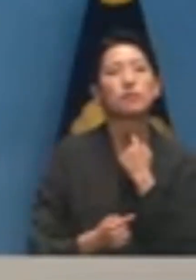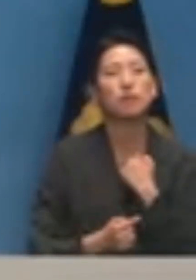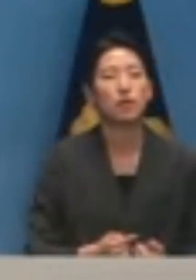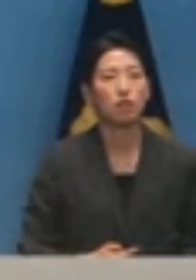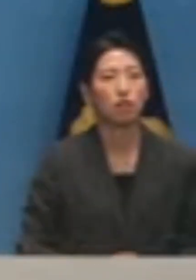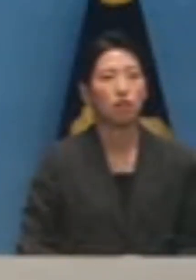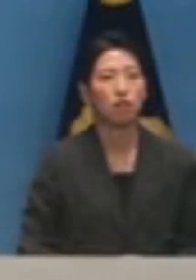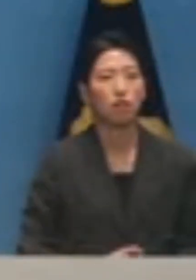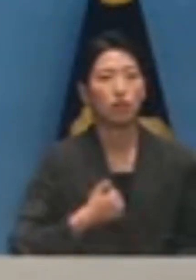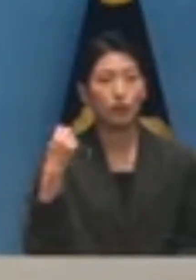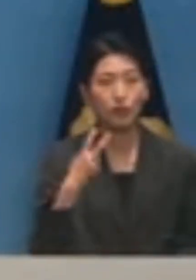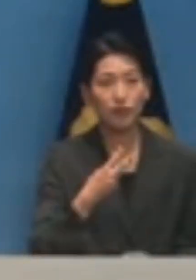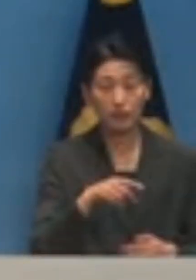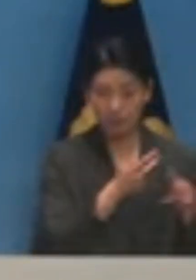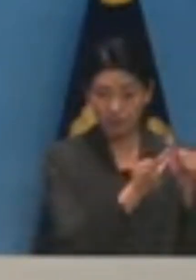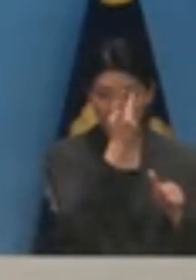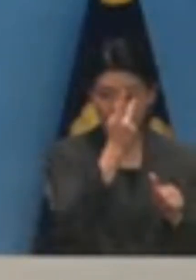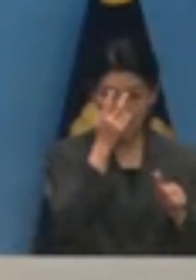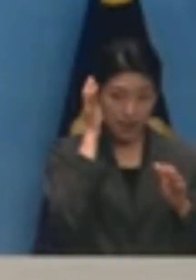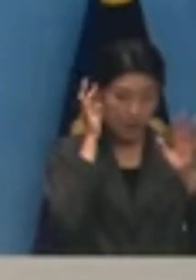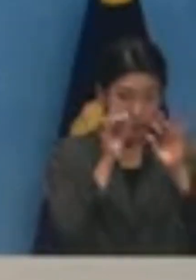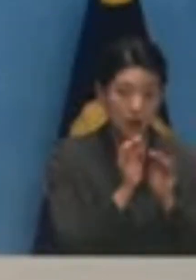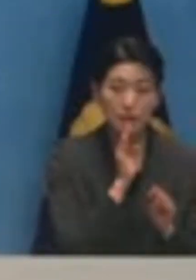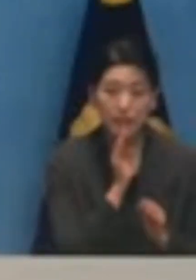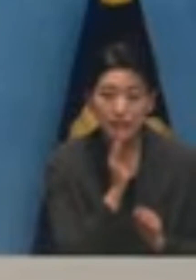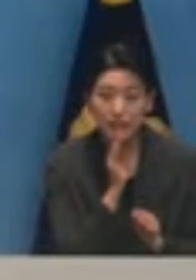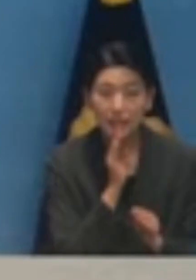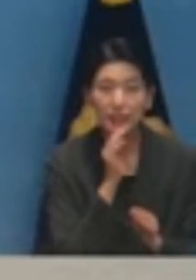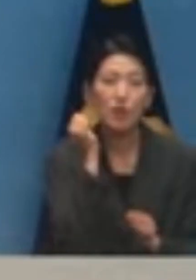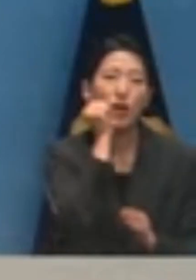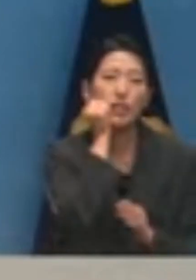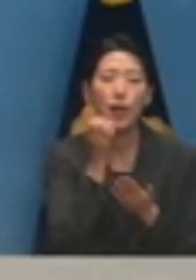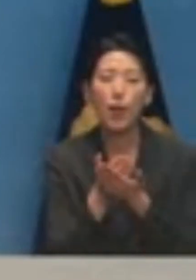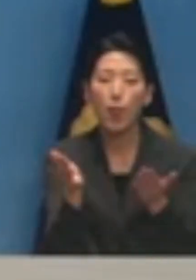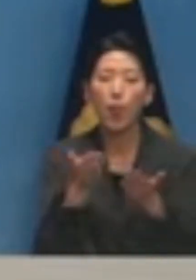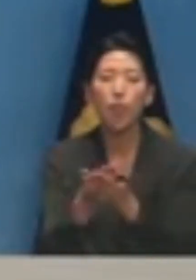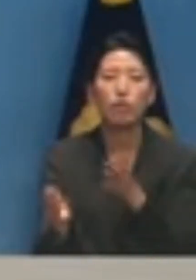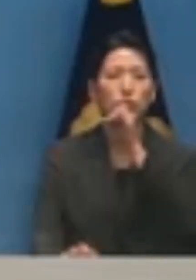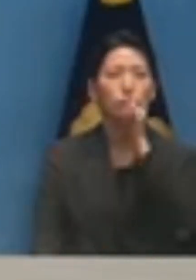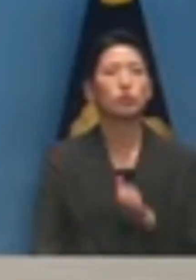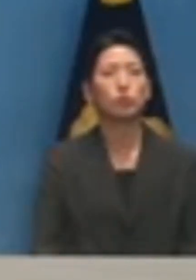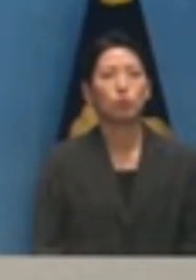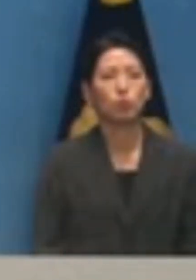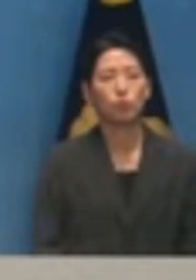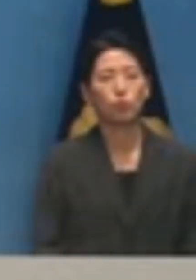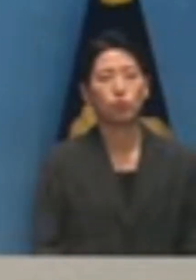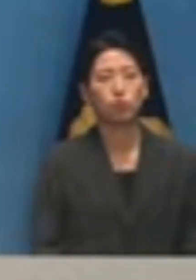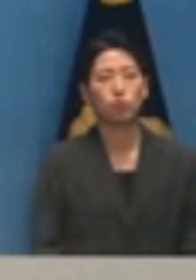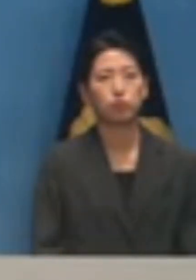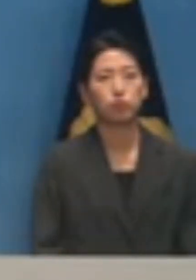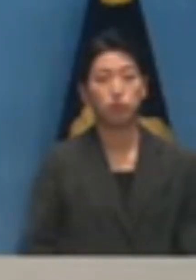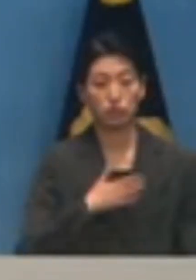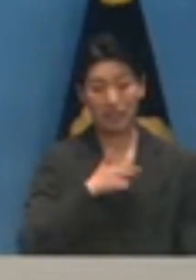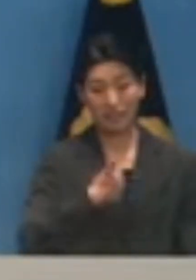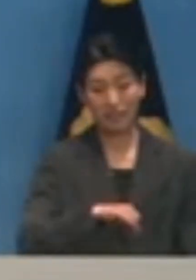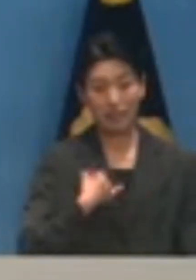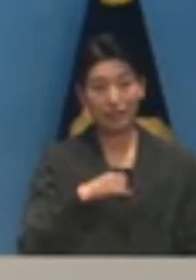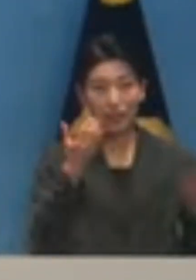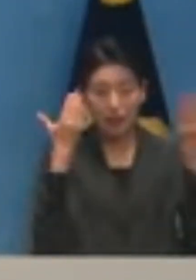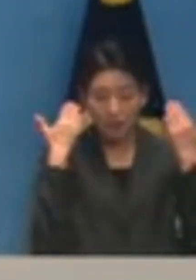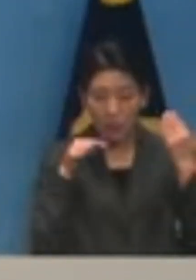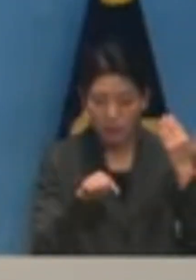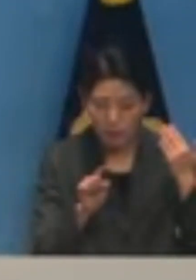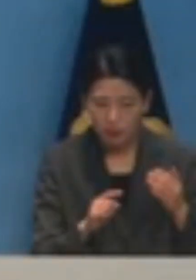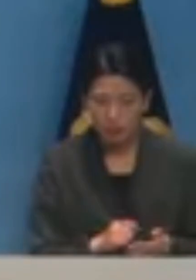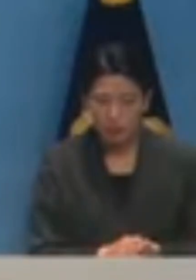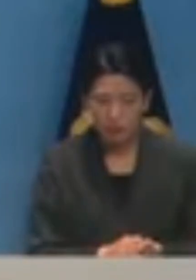찬성 초코파이를 아이들에게 나눠주며 선동했습니다. 또한 저희 아이가 다니는 학교에서는 교사들이 어떤 사건 등에